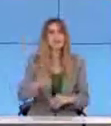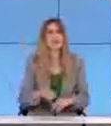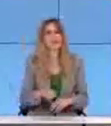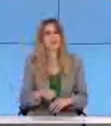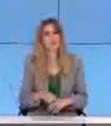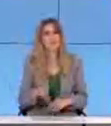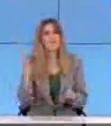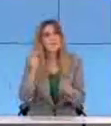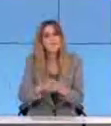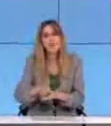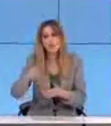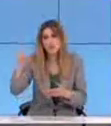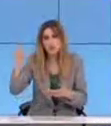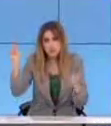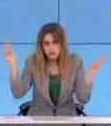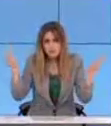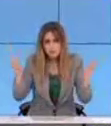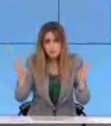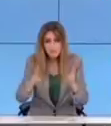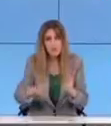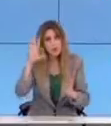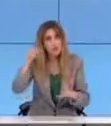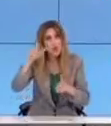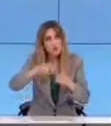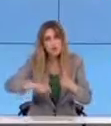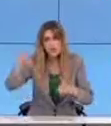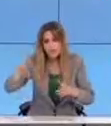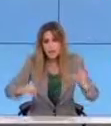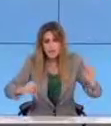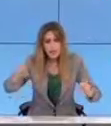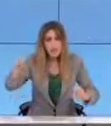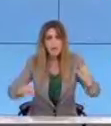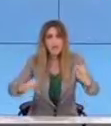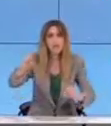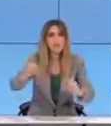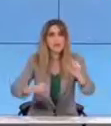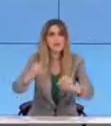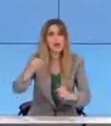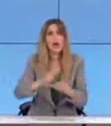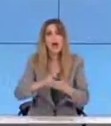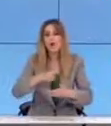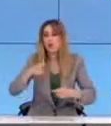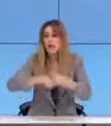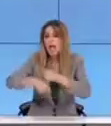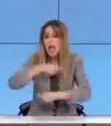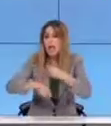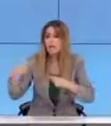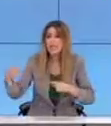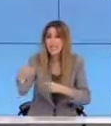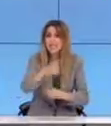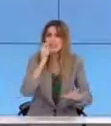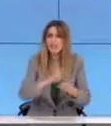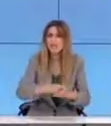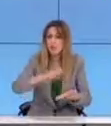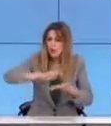αυξάνουμε επίσης το συντελεστή απόσβεσης επενδύσεων, κάτι που αφορά και τις δικές σας επιχειρήσεις, στο 150%.